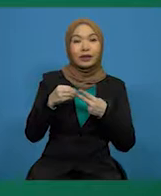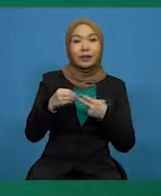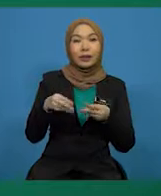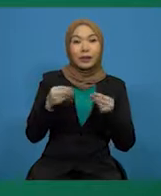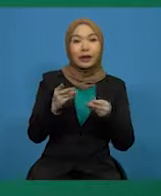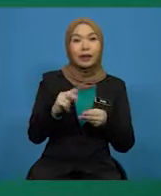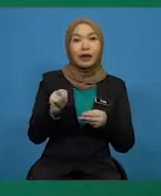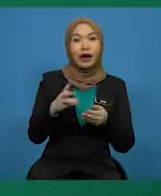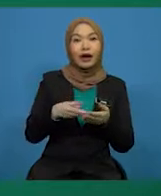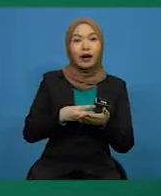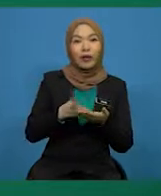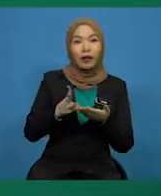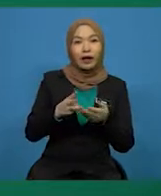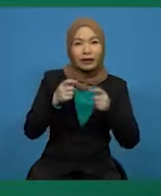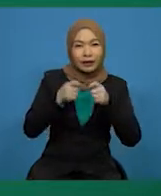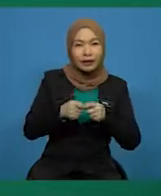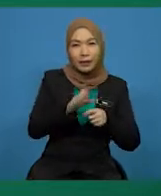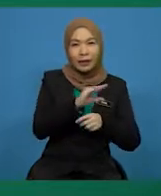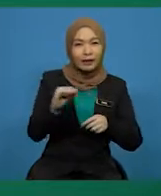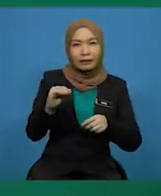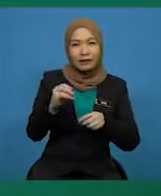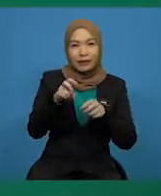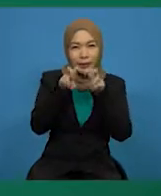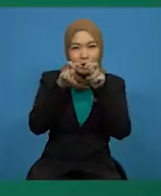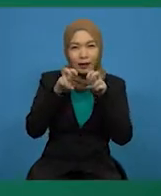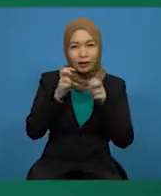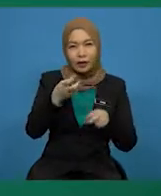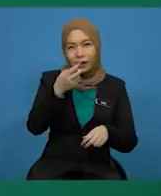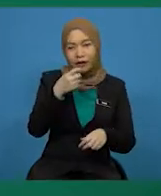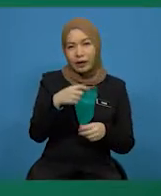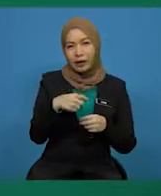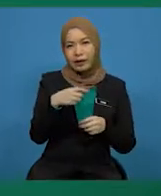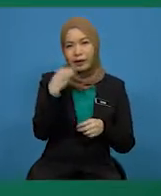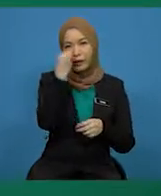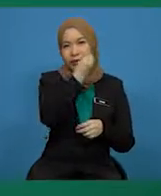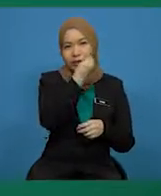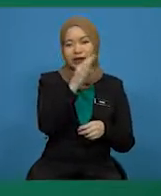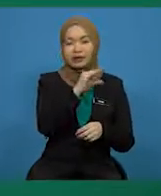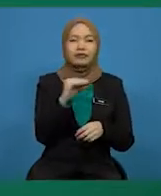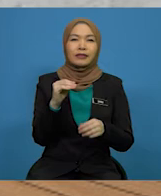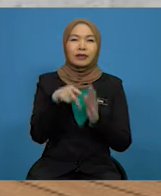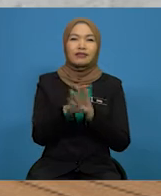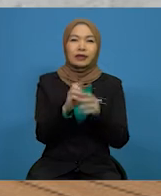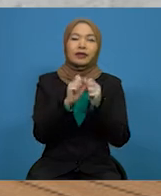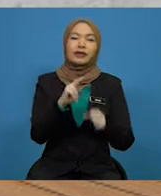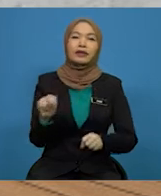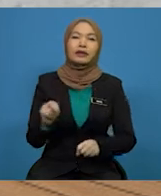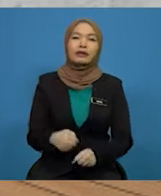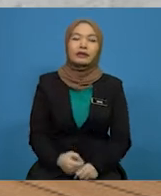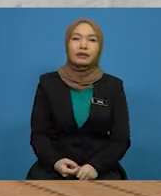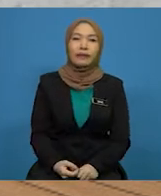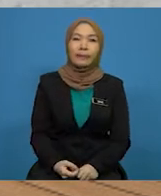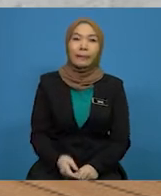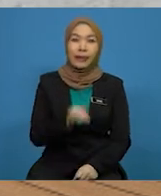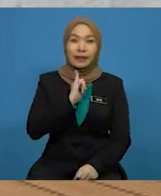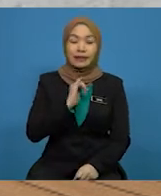adalah tetap dan tidak dipengaruhi oleh kadar bunga mahupun pendapatan. Seterusnya, saya